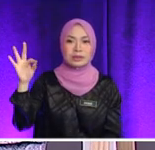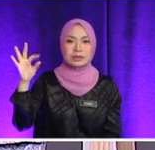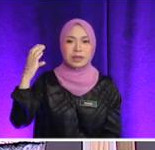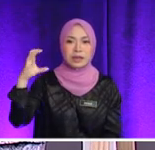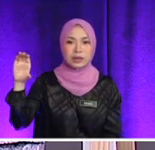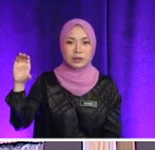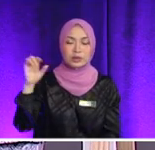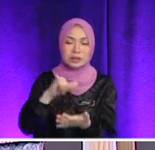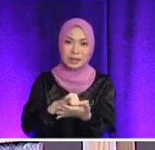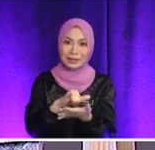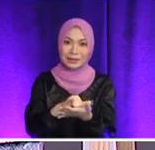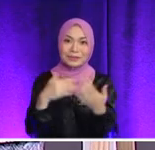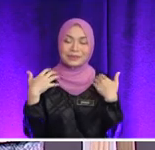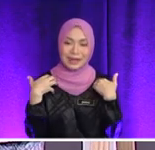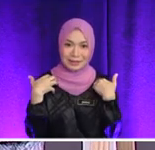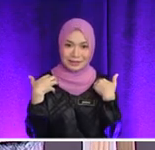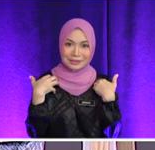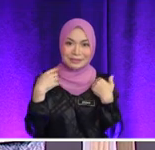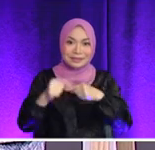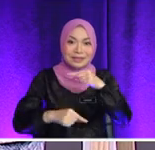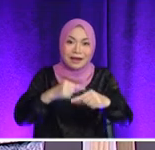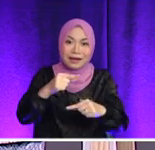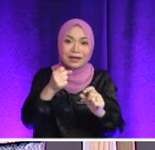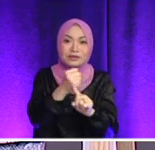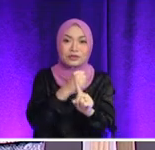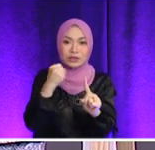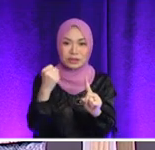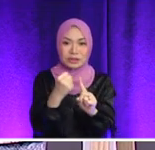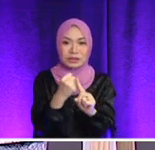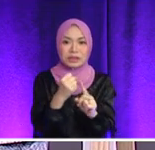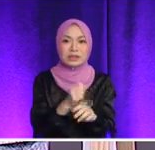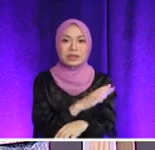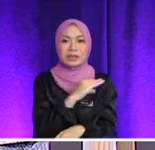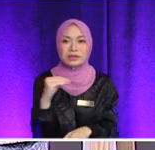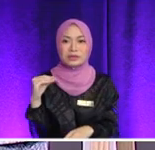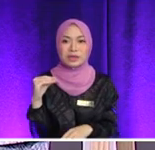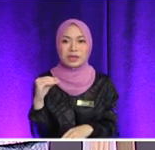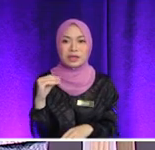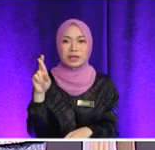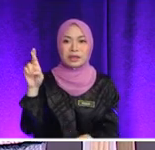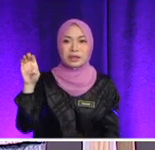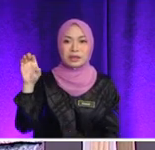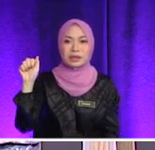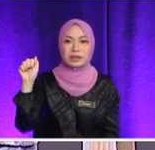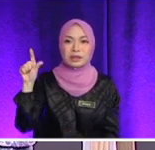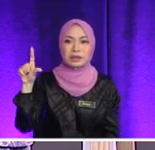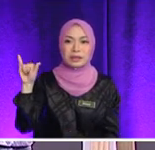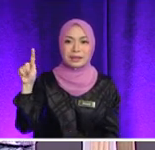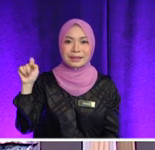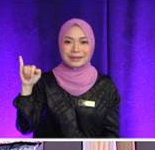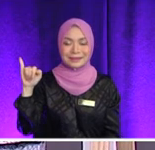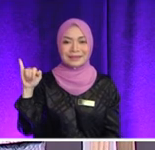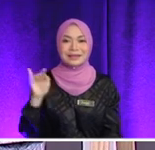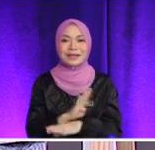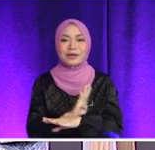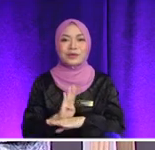dan gerakan sosial sebagai sumber Ilham untuk mengungkapkan seni beliau Oke kita teruskan